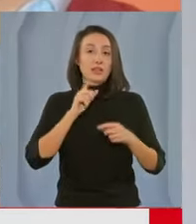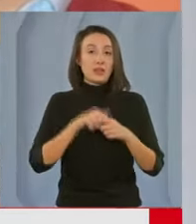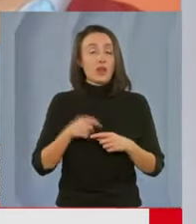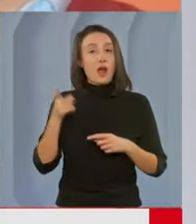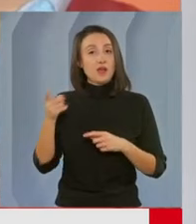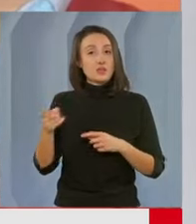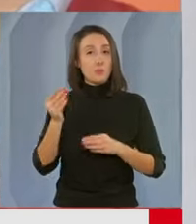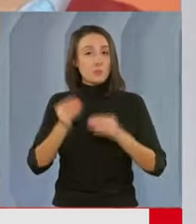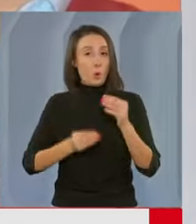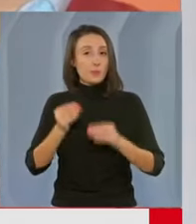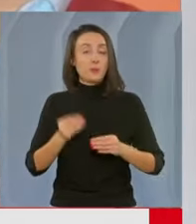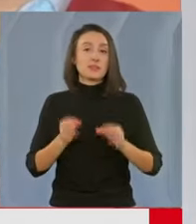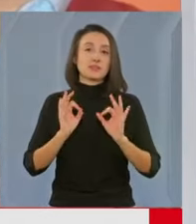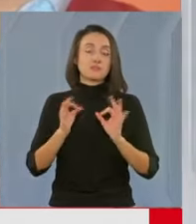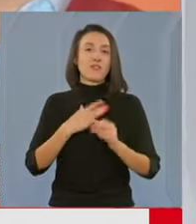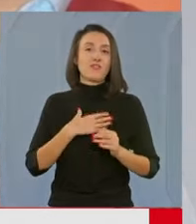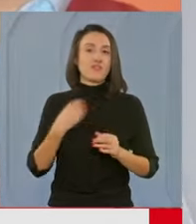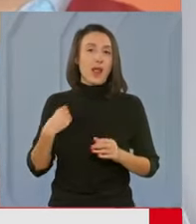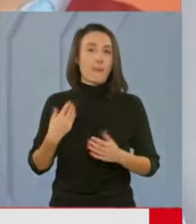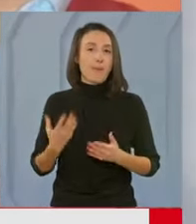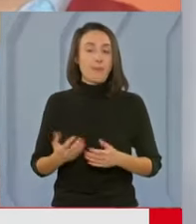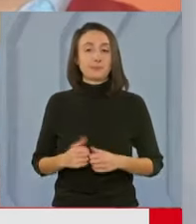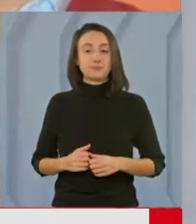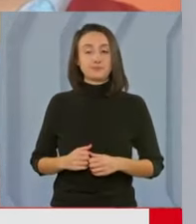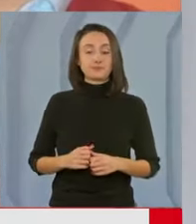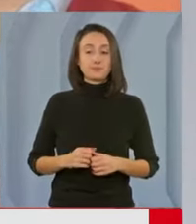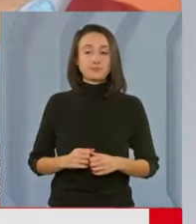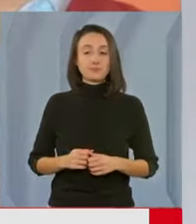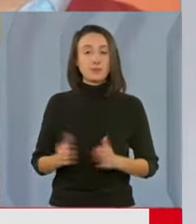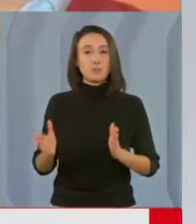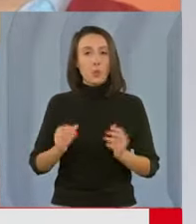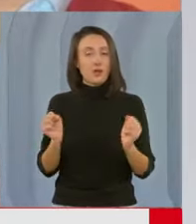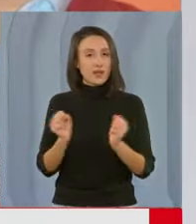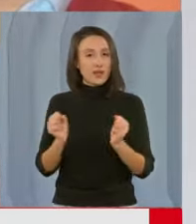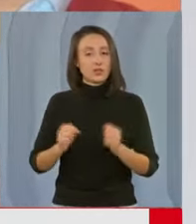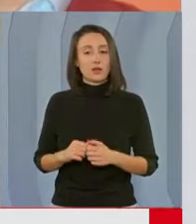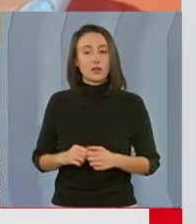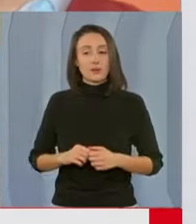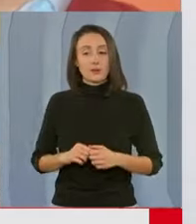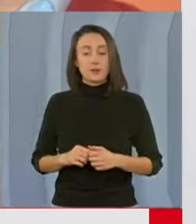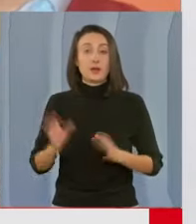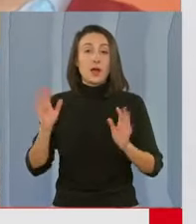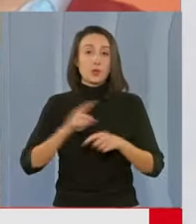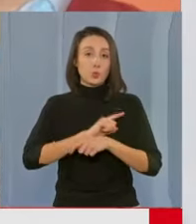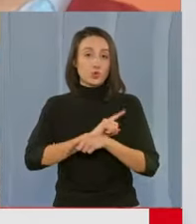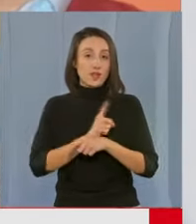de probleme meteorologice, deosebi în sezonul rece, are de